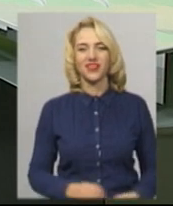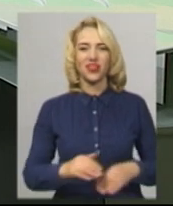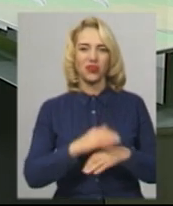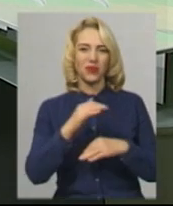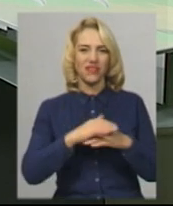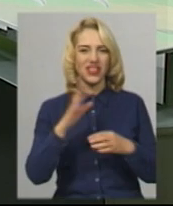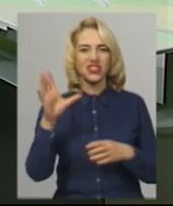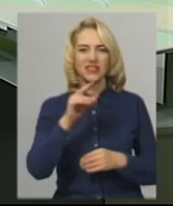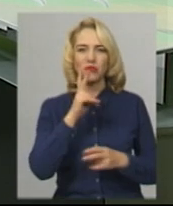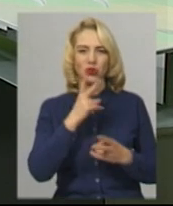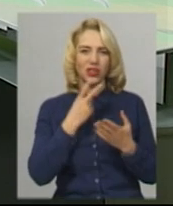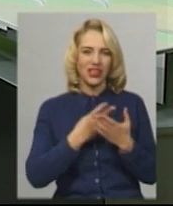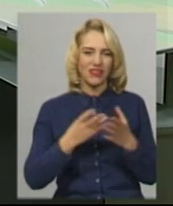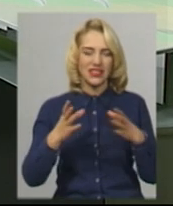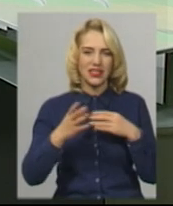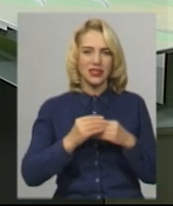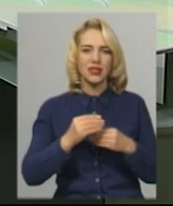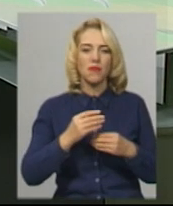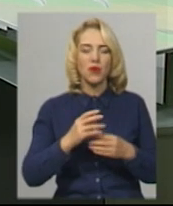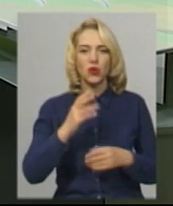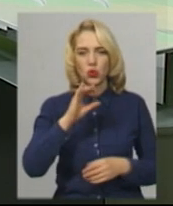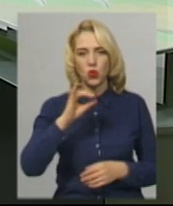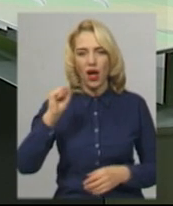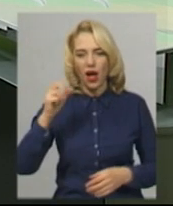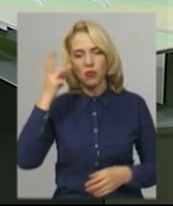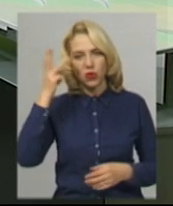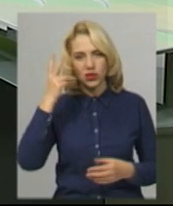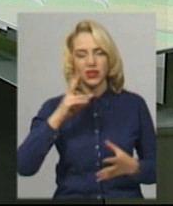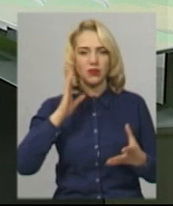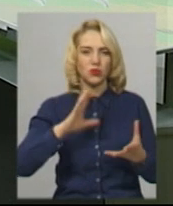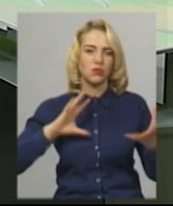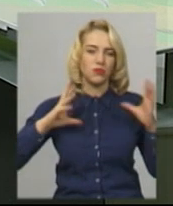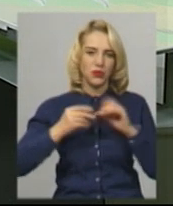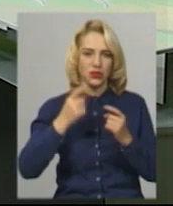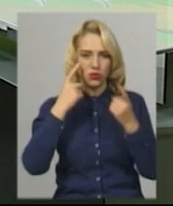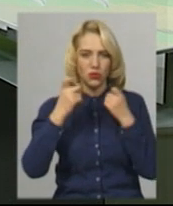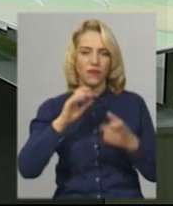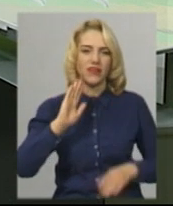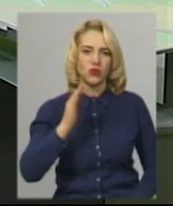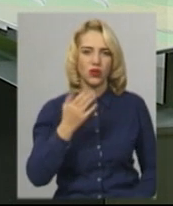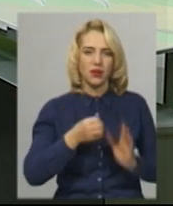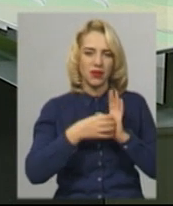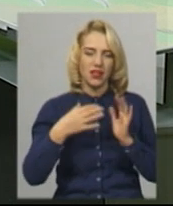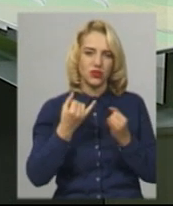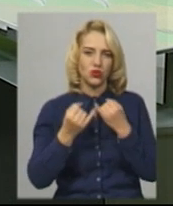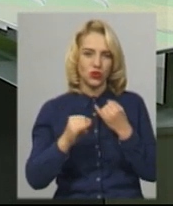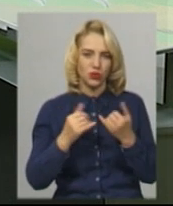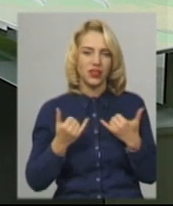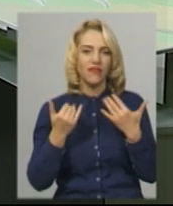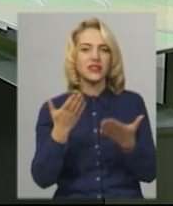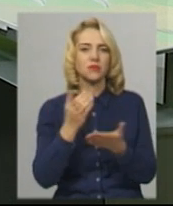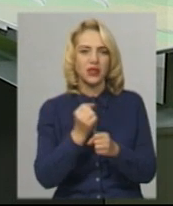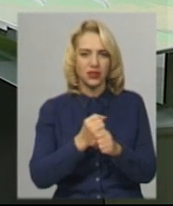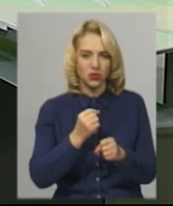Доброго вечора всім, хто разом із Суспільним мовником ЮА Поділля підбиватиме інформаційний підсумок вівторка, 15 жовтня. В студії працює ведуча